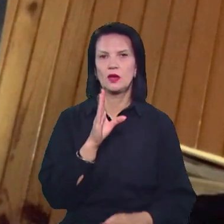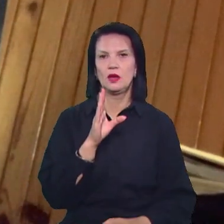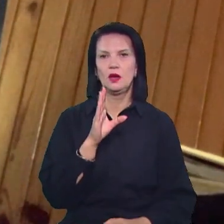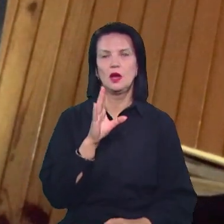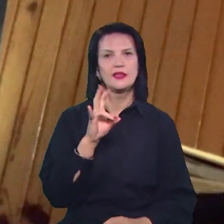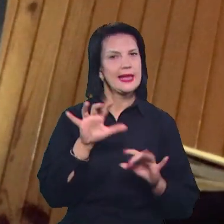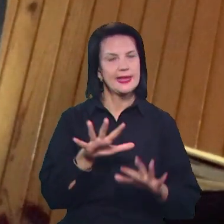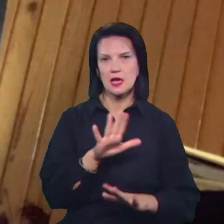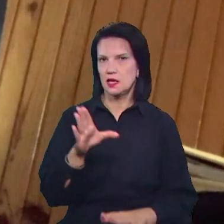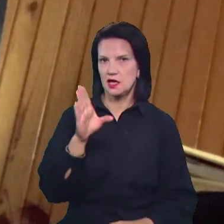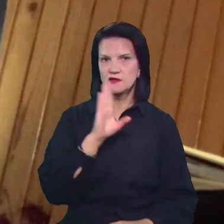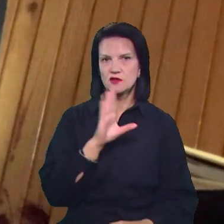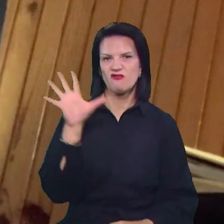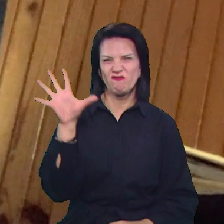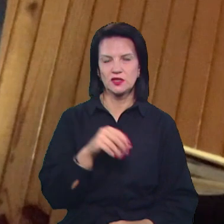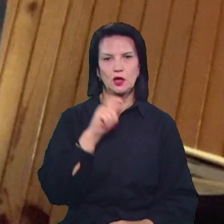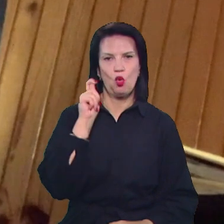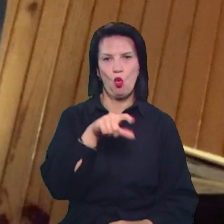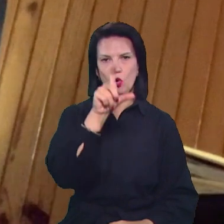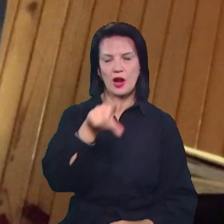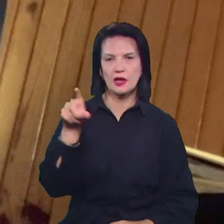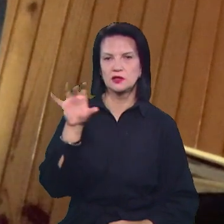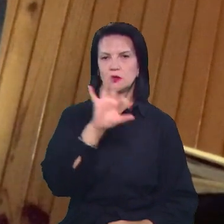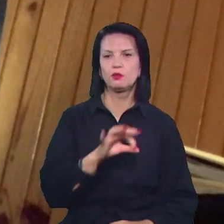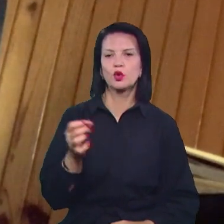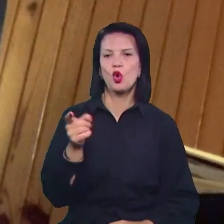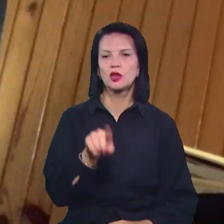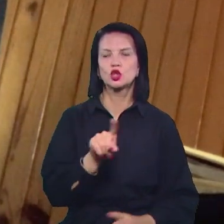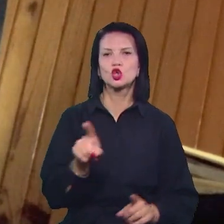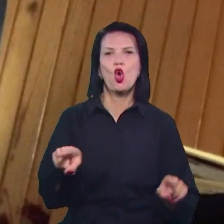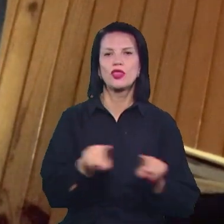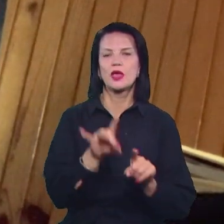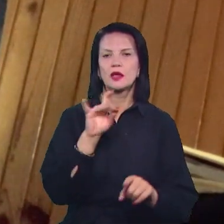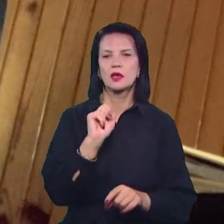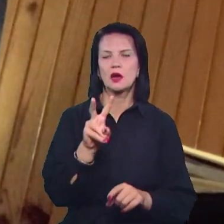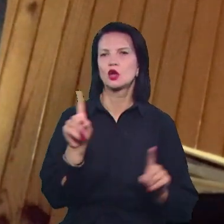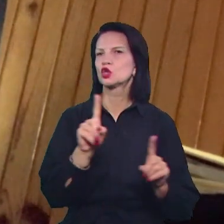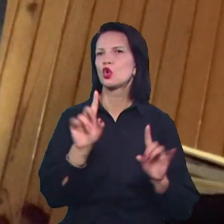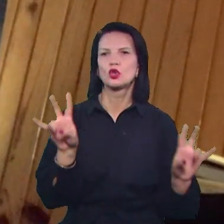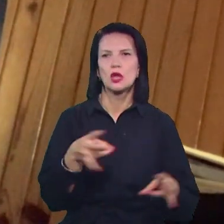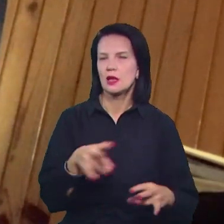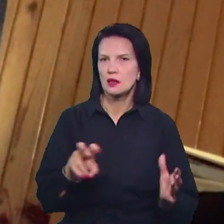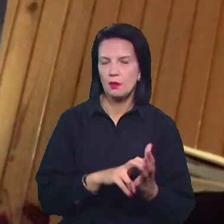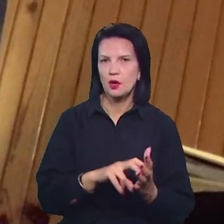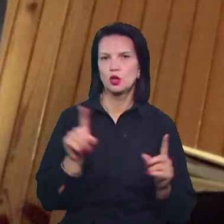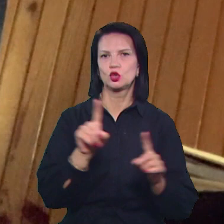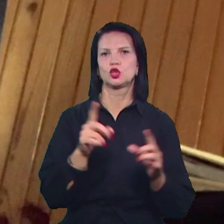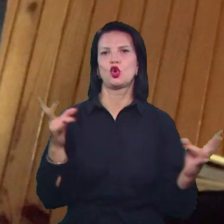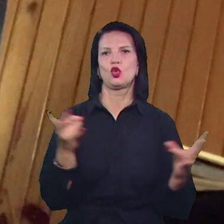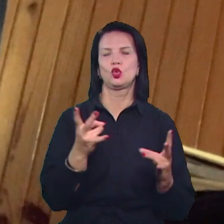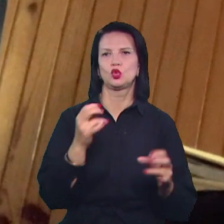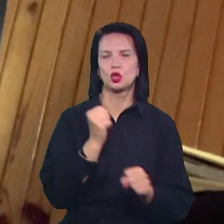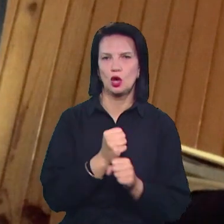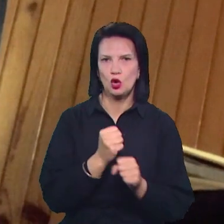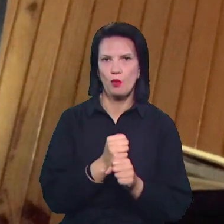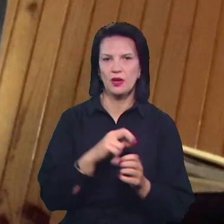так, всіх українців про те, що таке рак, що не треба боятися, що треба робити, які алгоритми дій. Ось наразі в цьому місяці